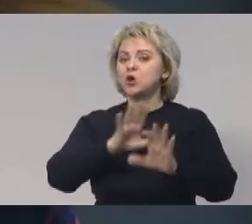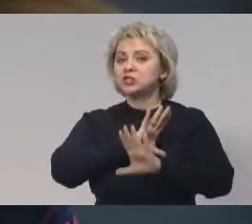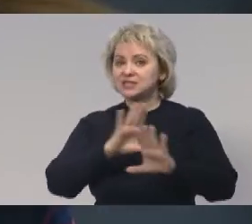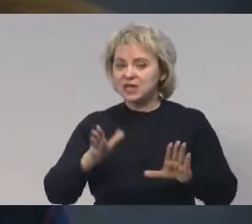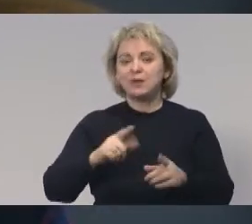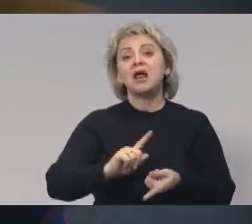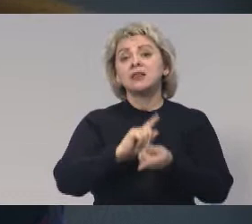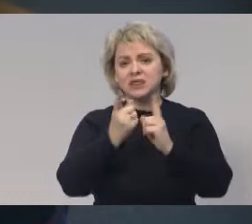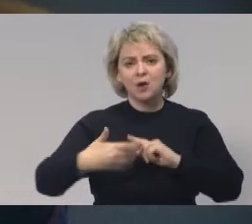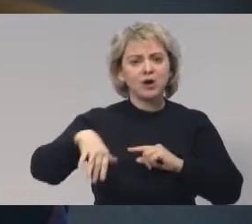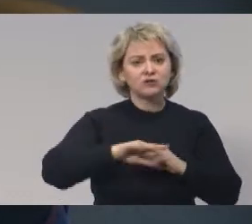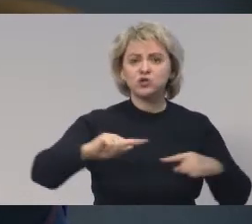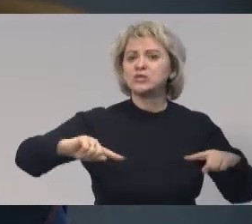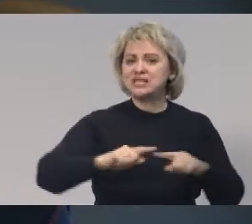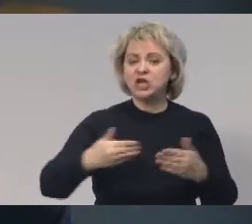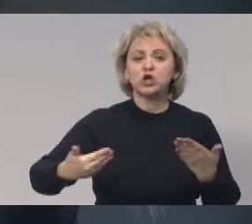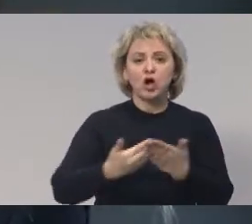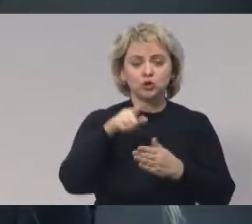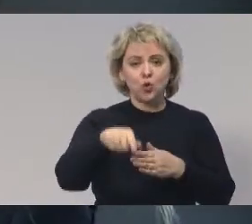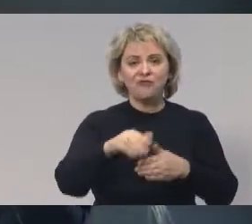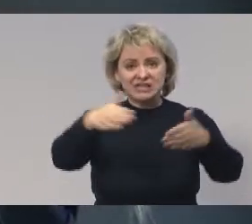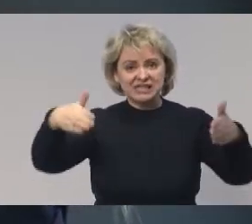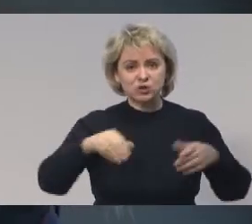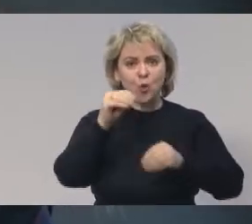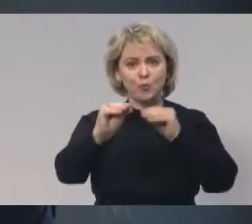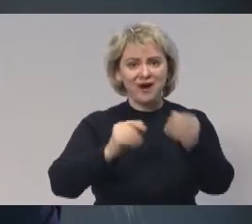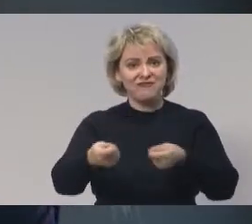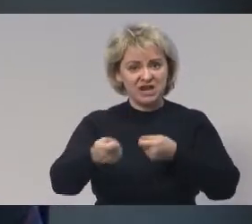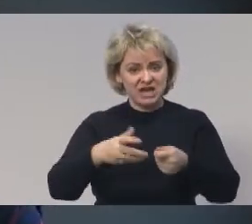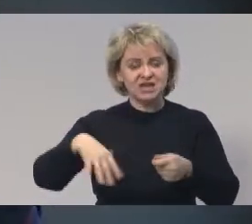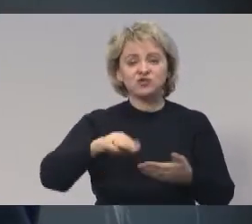наоборот. То есть стало все, техника новая, то есть сенсорное управление.